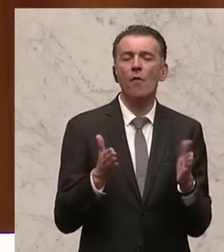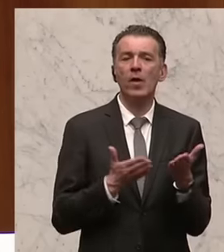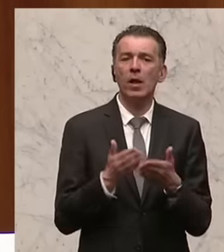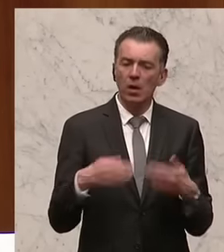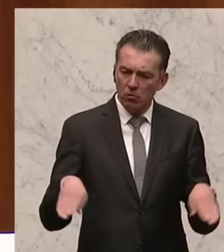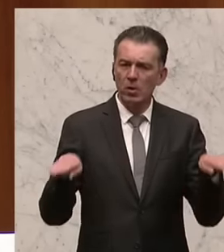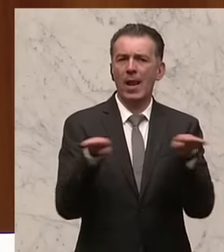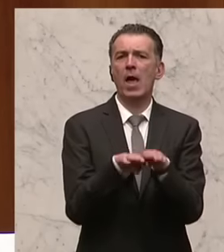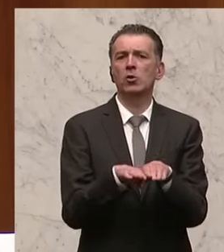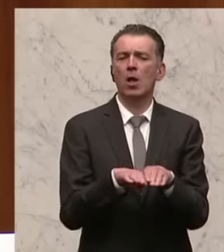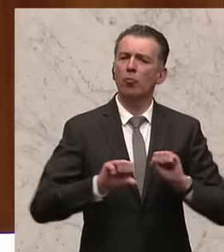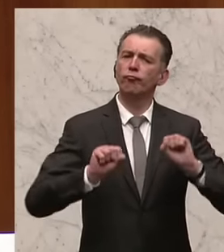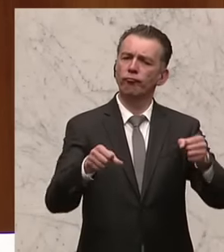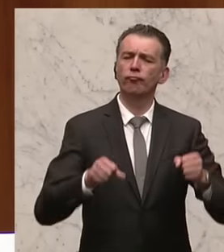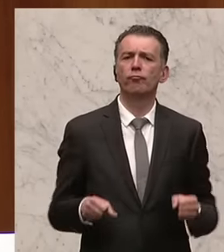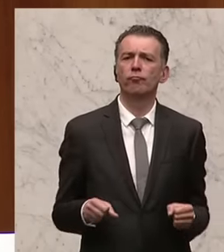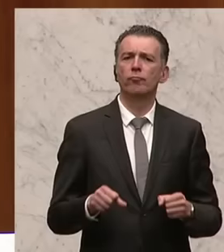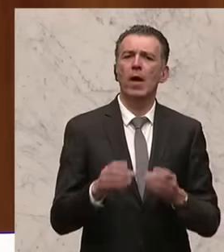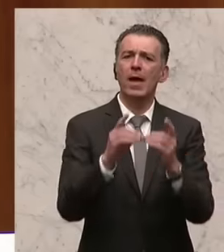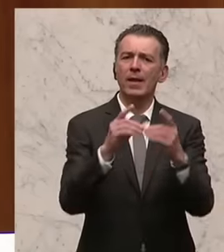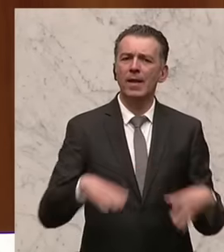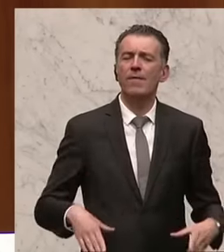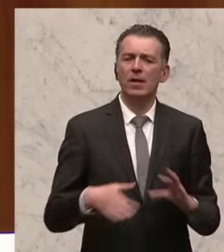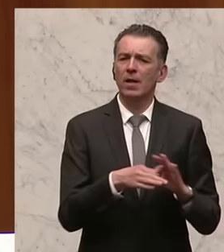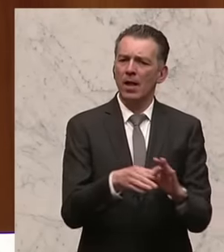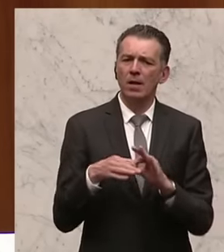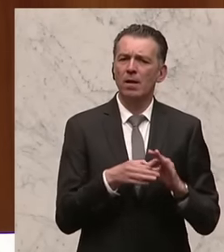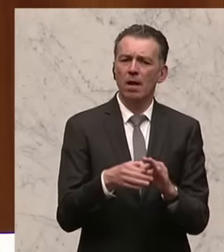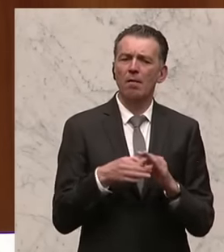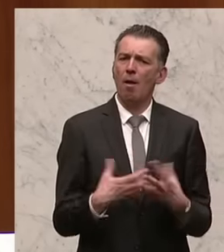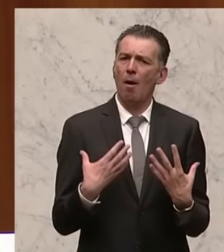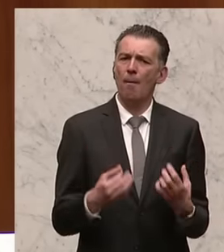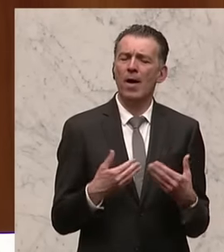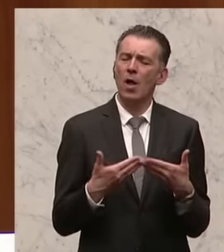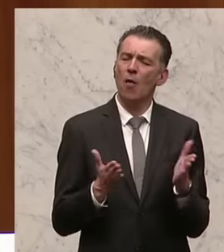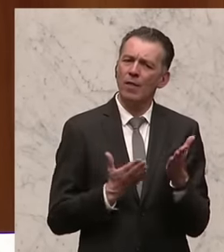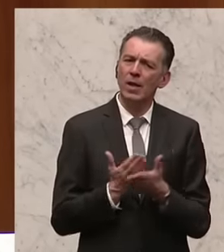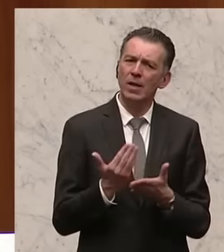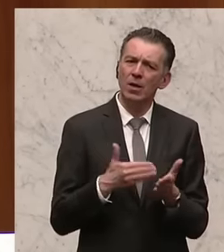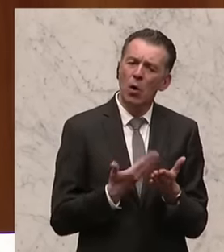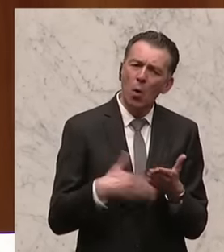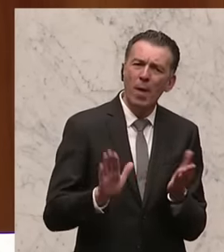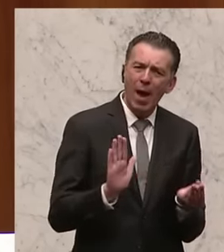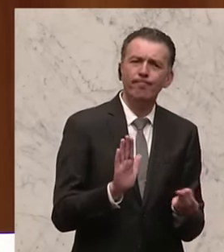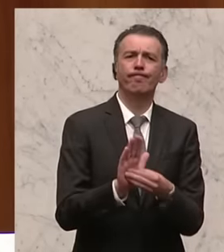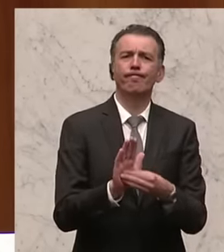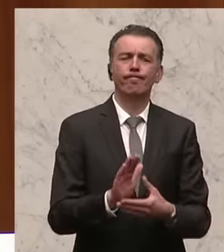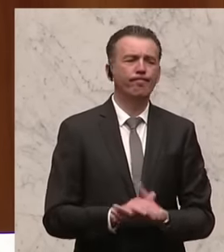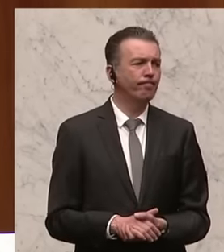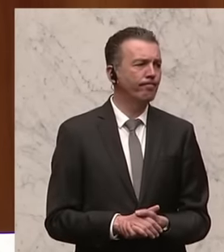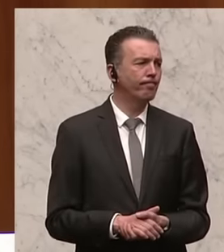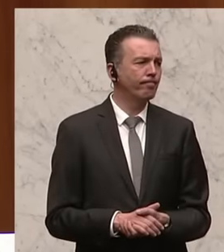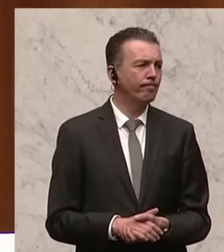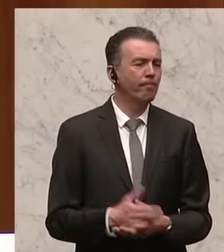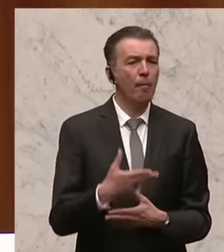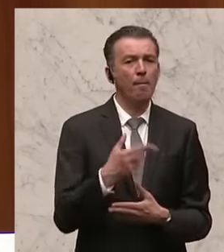Dienst vorantreiben. Ich möchte die gelebte Diversität unserer Gesellschaft im öffentlichen Dienst noch stärker verankern. Wir